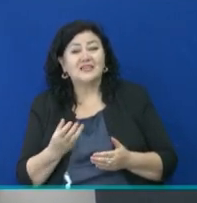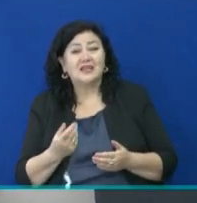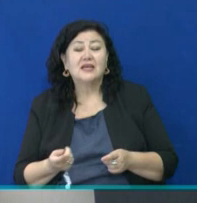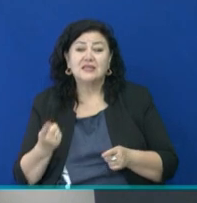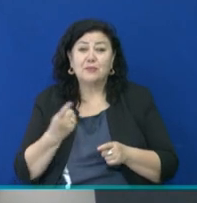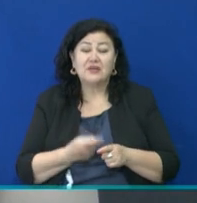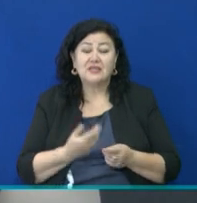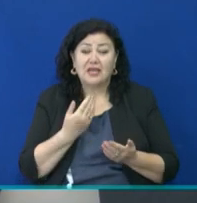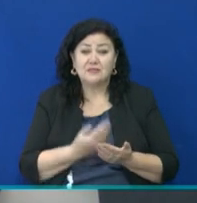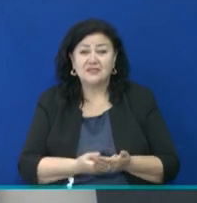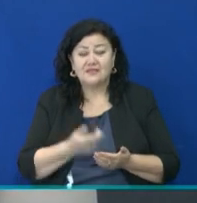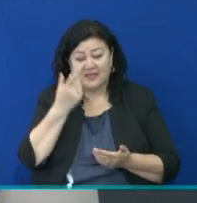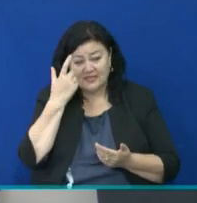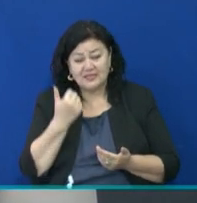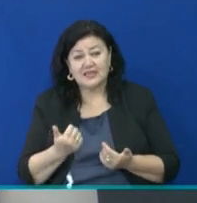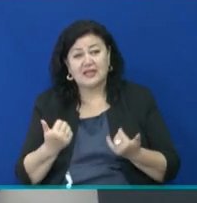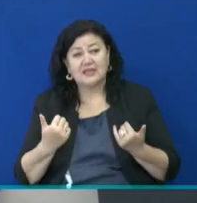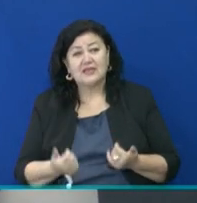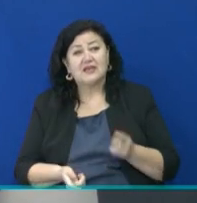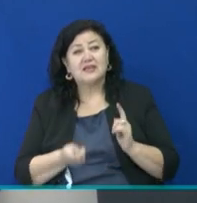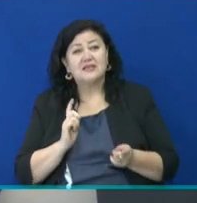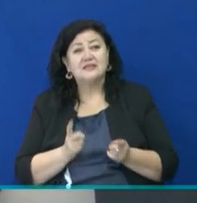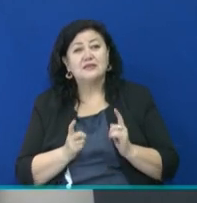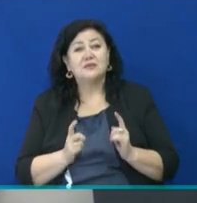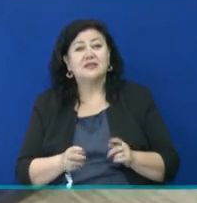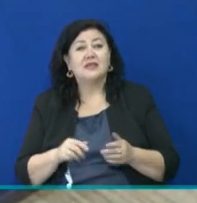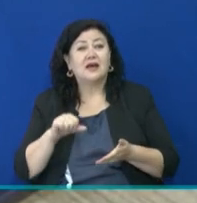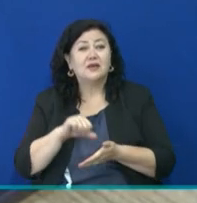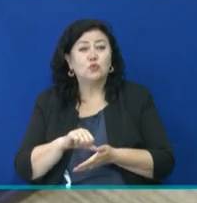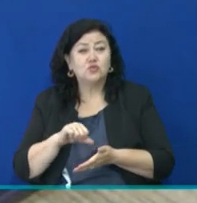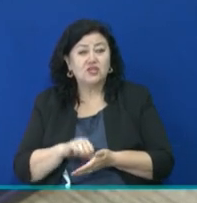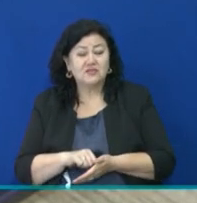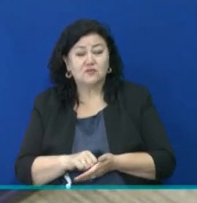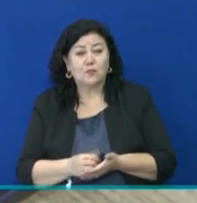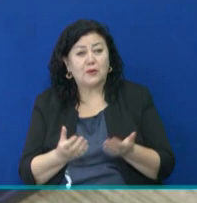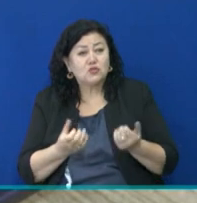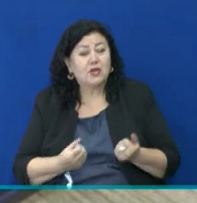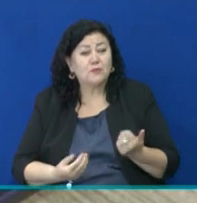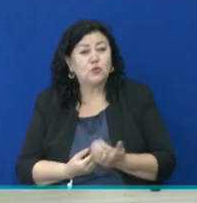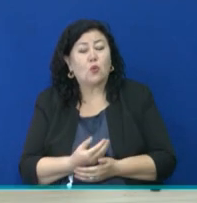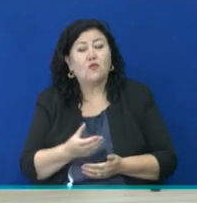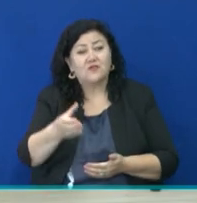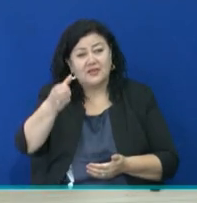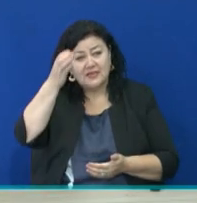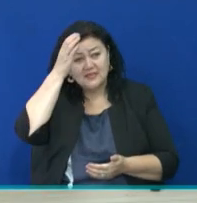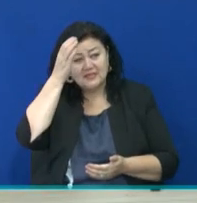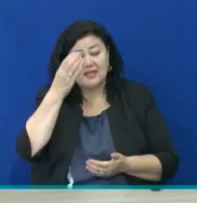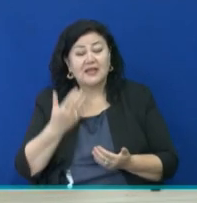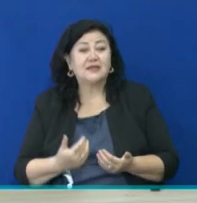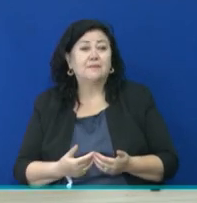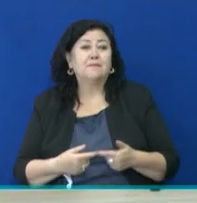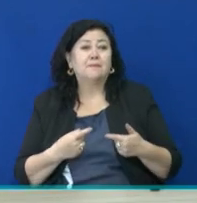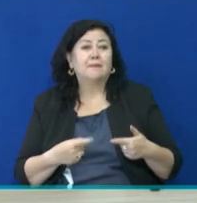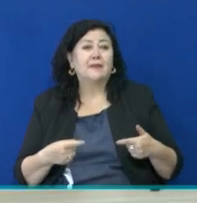толықтырып, этномедиация мәселесі бойынша семинар-тренинг жұмысына қатысамыз. Конференция барысында тыңдаушыларға медиация туралы